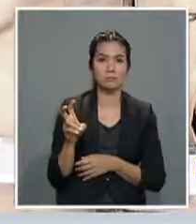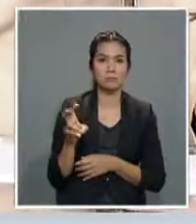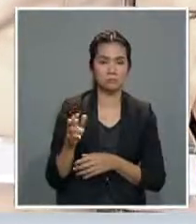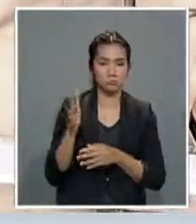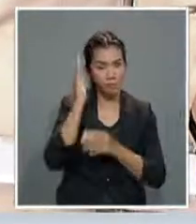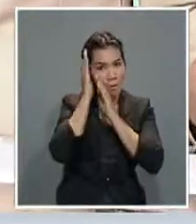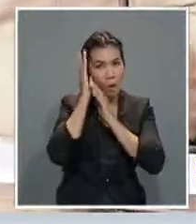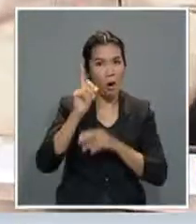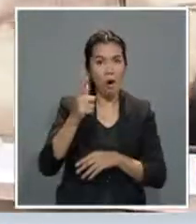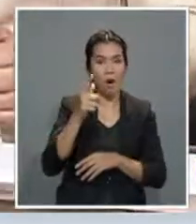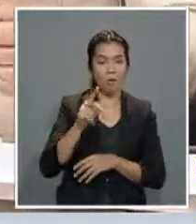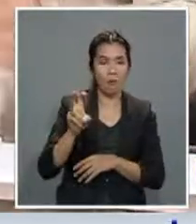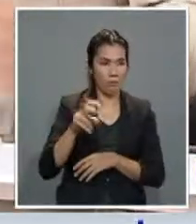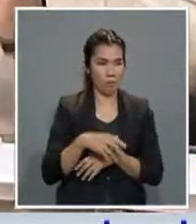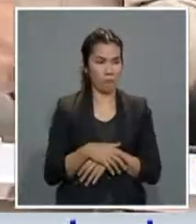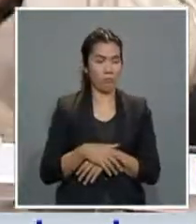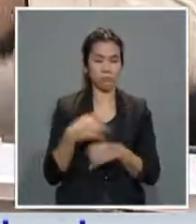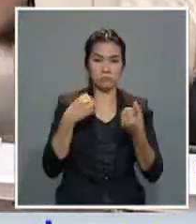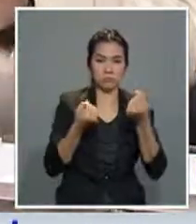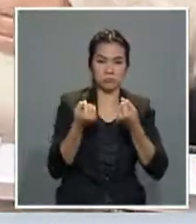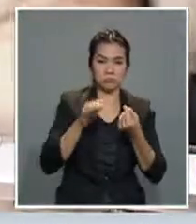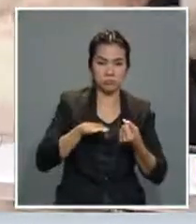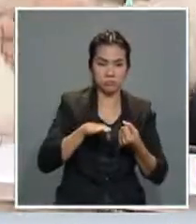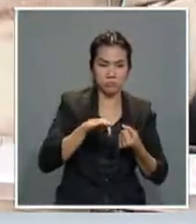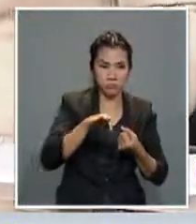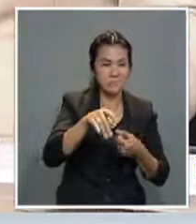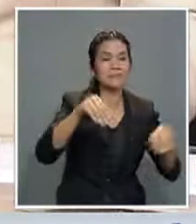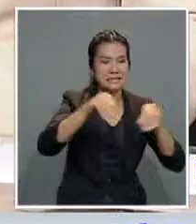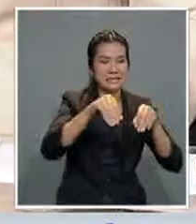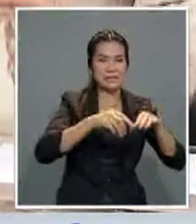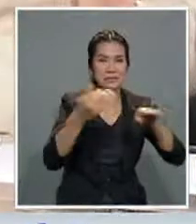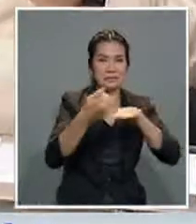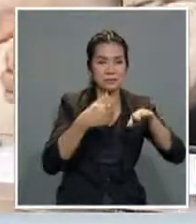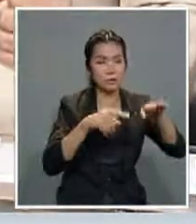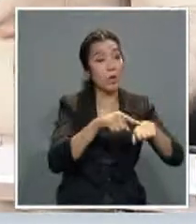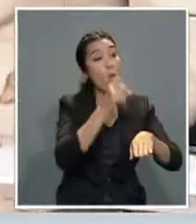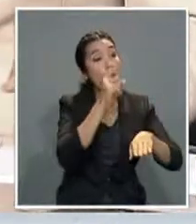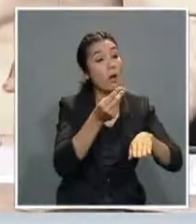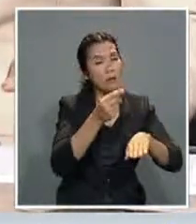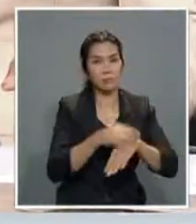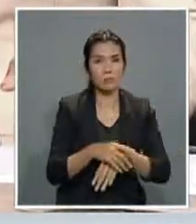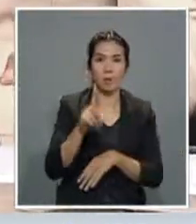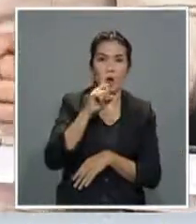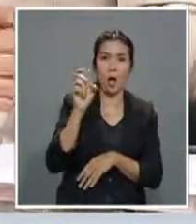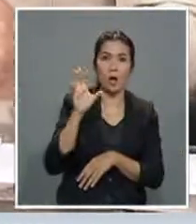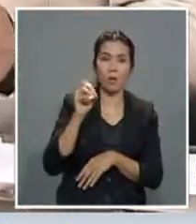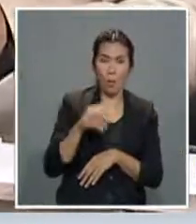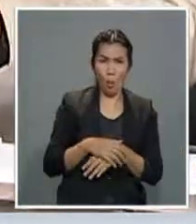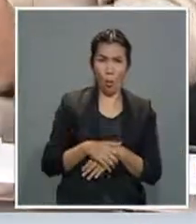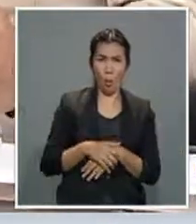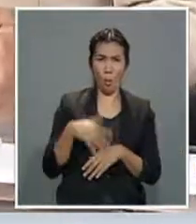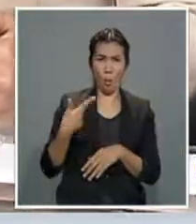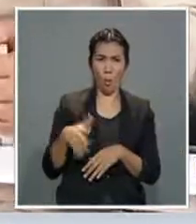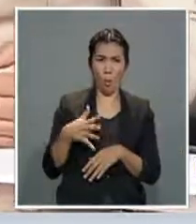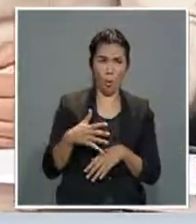อนทองโลละ200ขับไปสักพักนึงไปเจออีกคันนึงจอดอยู่ริมถนนเหมือนกันเพ่ๆโลเท่าไหร่150เฮ้ยโ